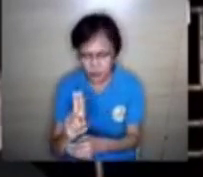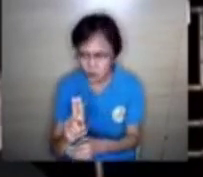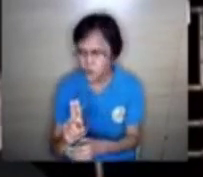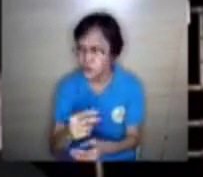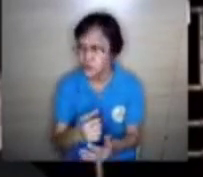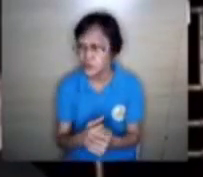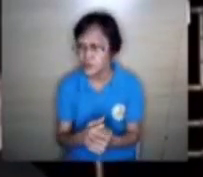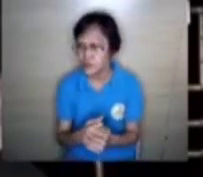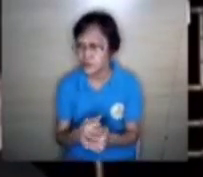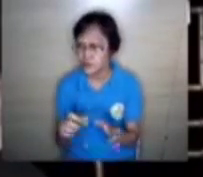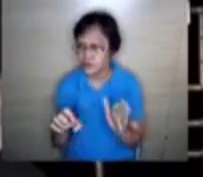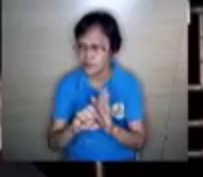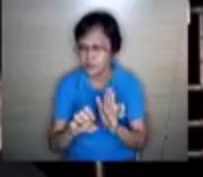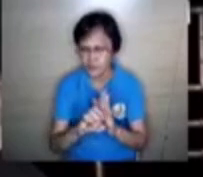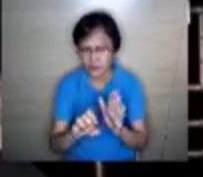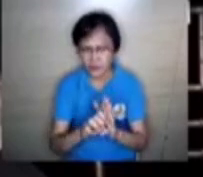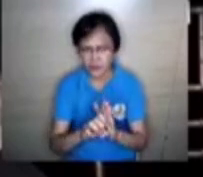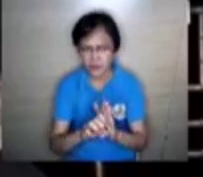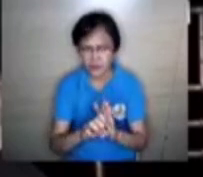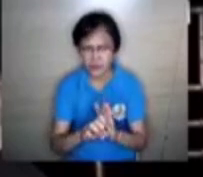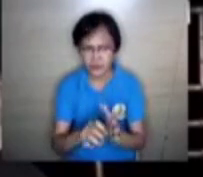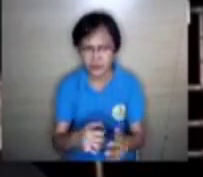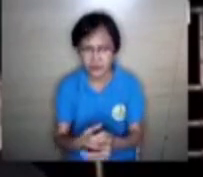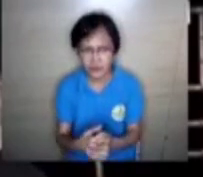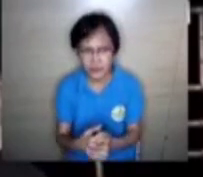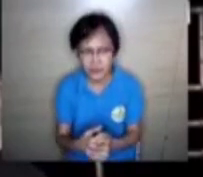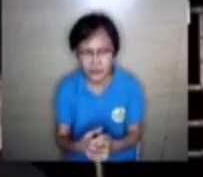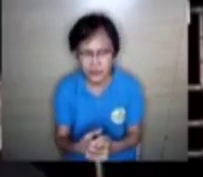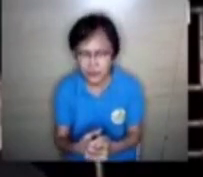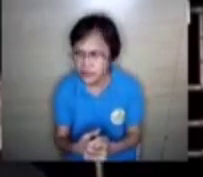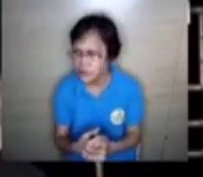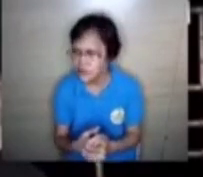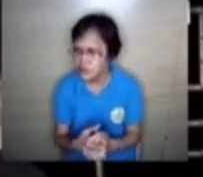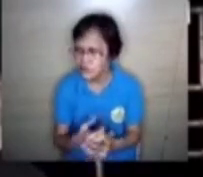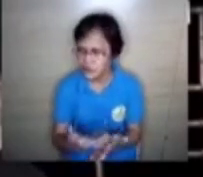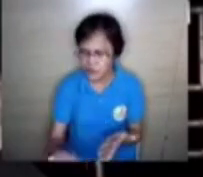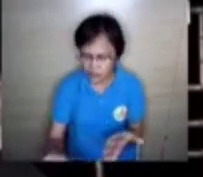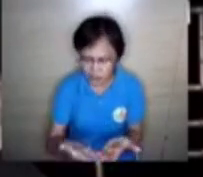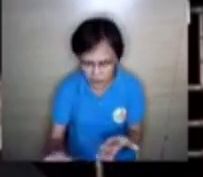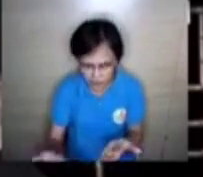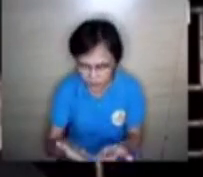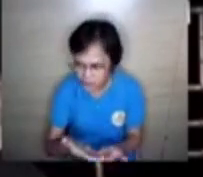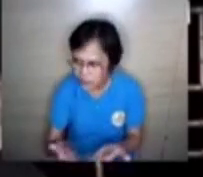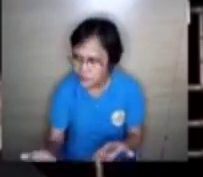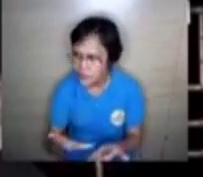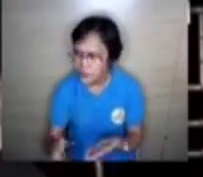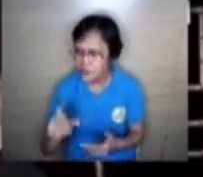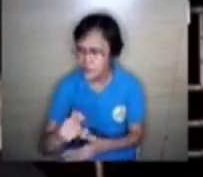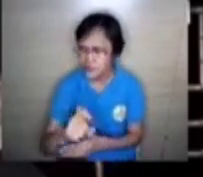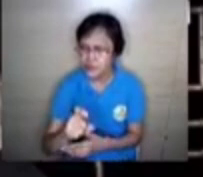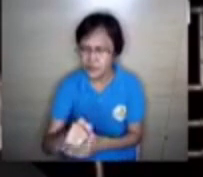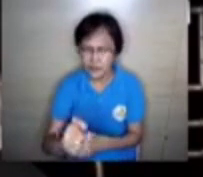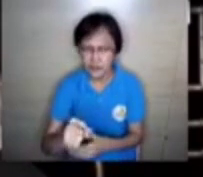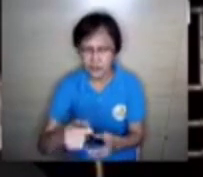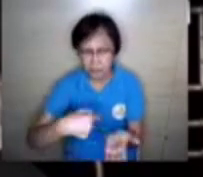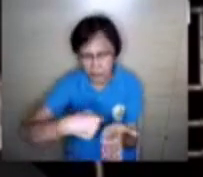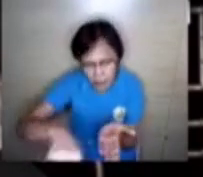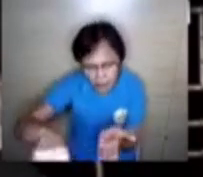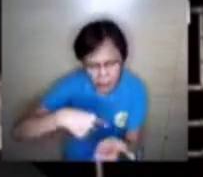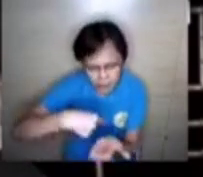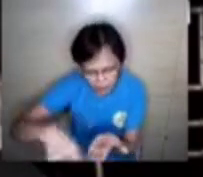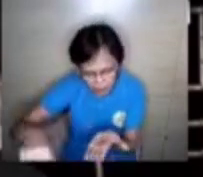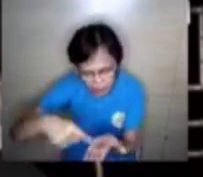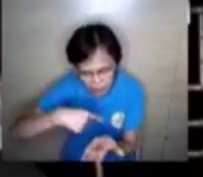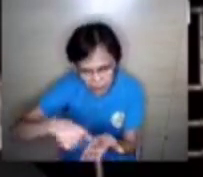Halimbawa, sa gamot, hindi na tayo bibili ng kung hindi natin kailangan. at babayaran lang natin ang mga aktwal